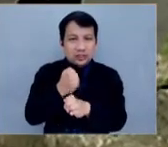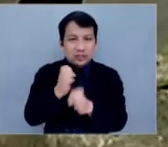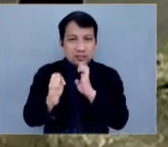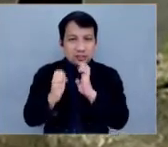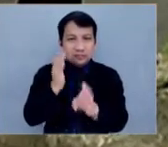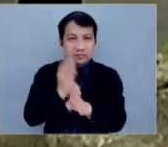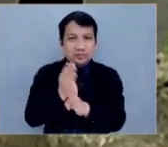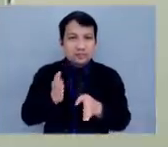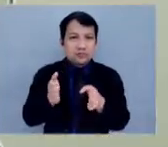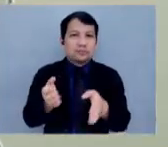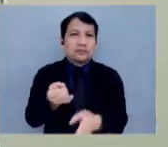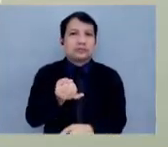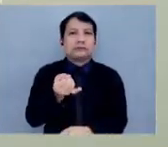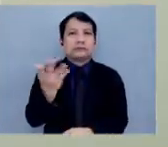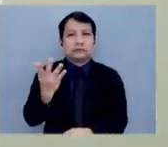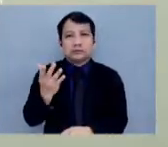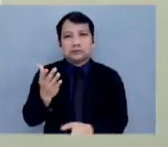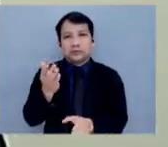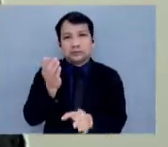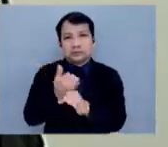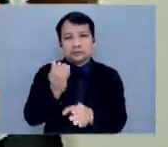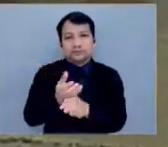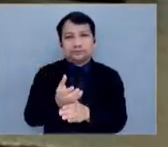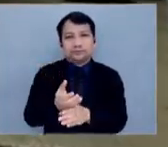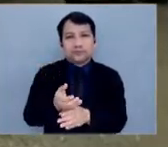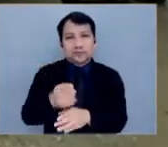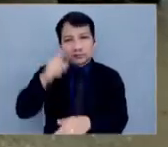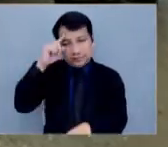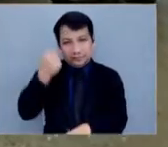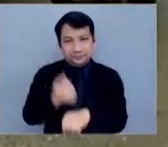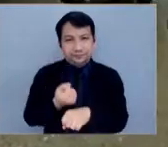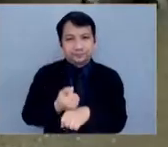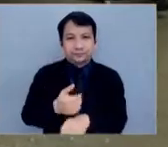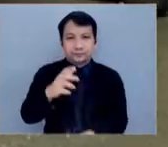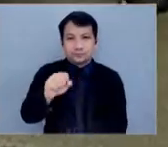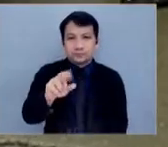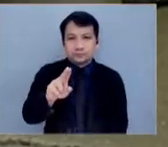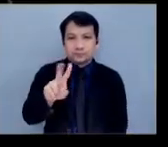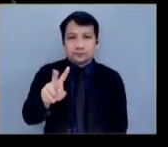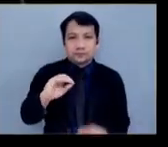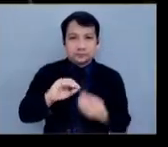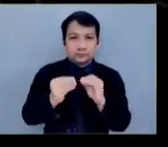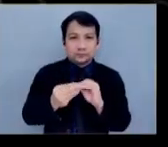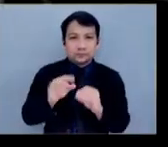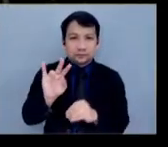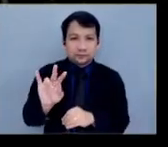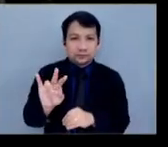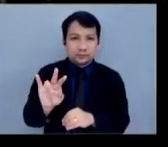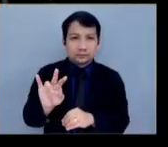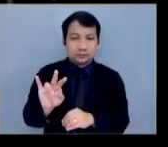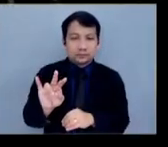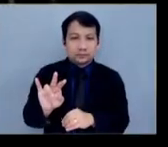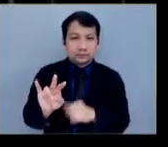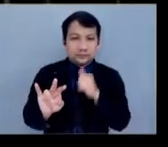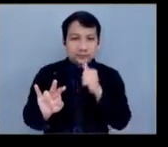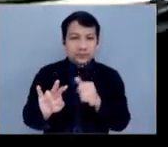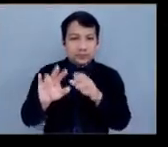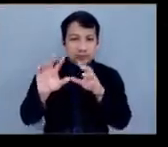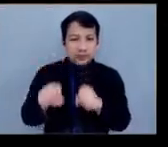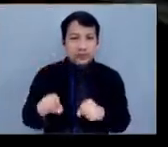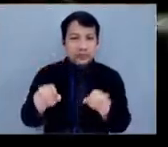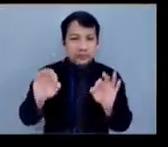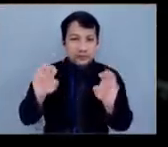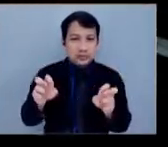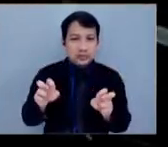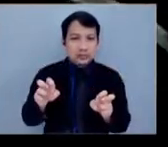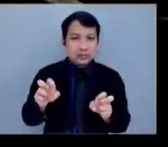ilang motorista pa rin na pilit nagpapasaway. Ang SUV na ito na may plakang number 7, hindi nakalusot. Ang plakang yan,